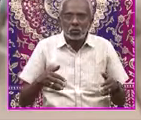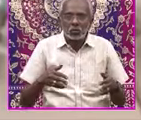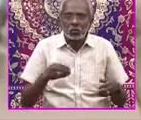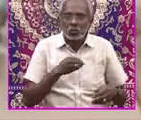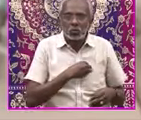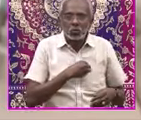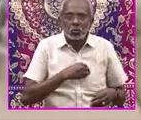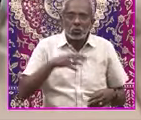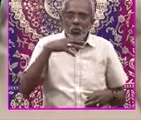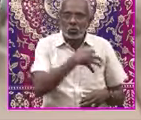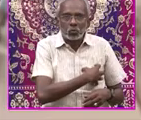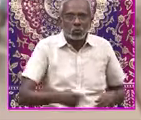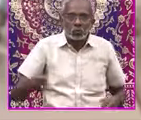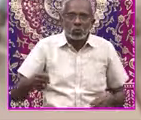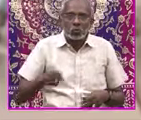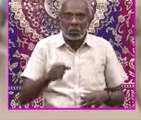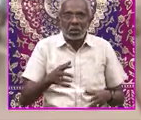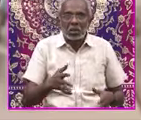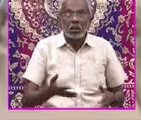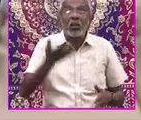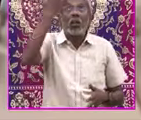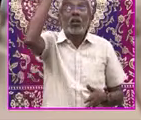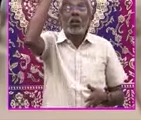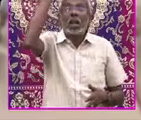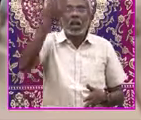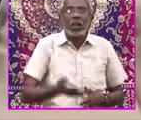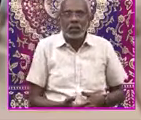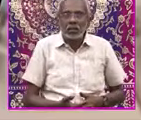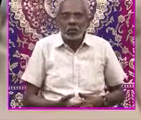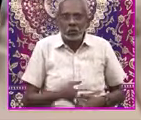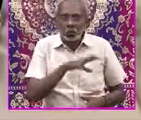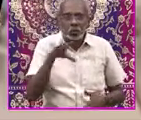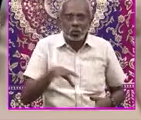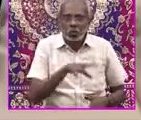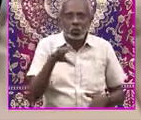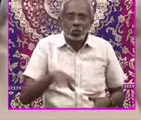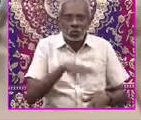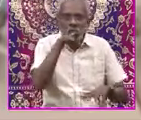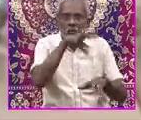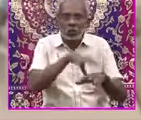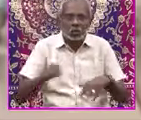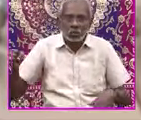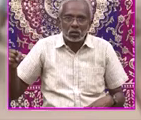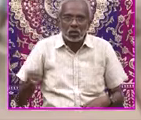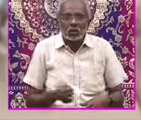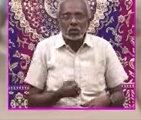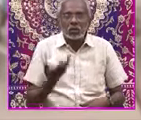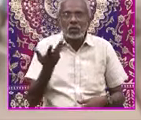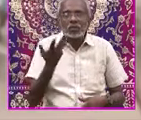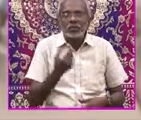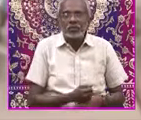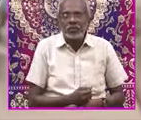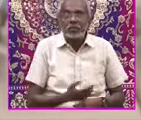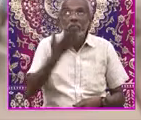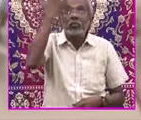பறிக்கும் காலனோ, காலன்னா யமன், நம்முடைய உயிரை பறிக்க வந்த காலனே இந்த படைதான்